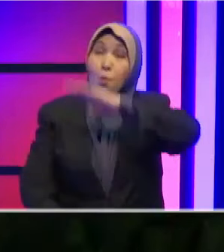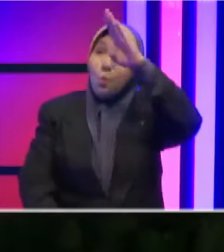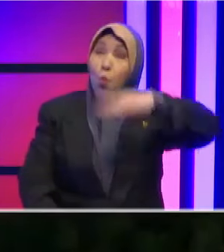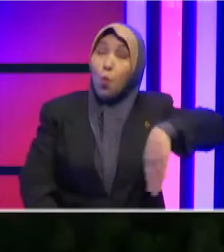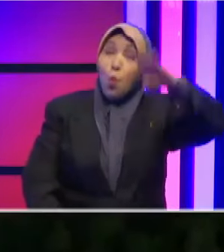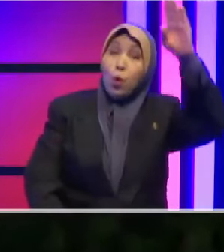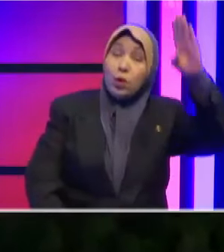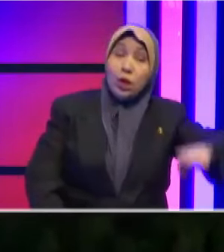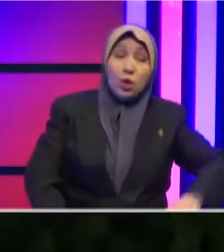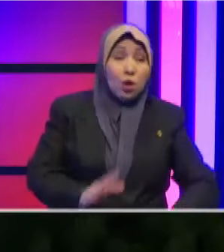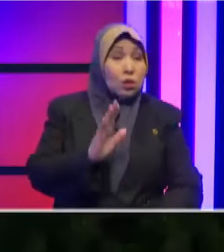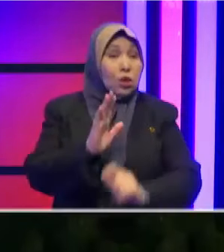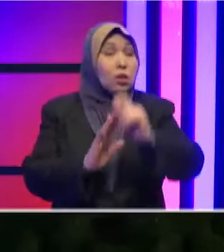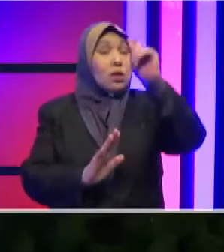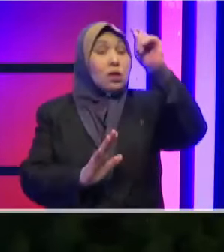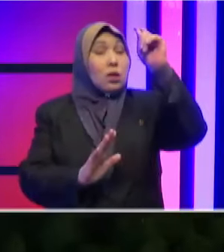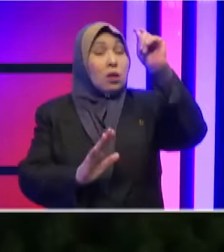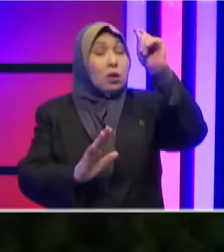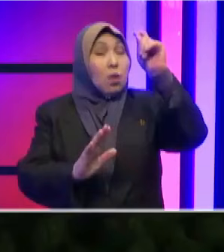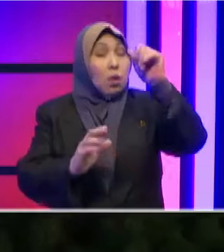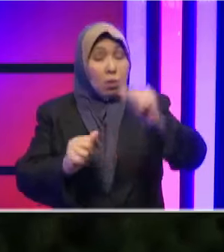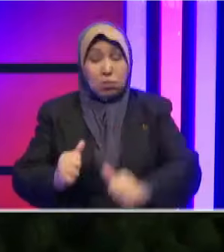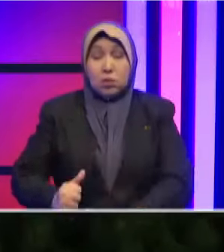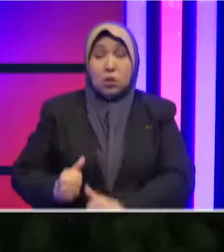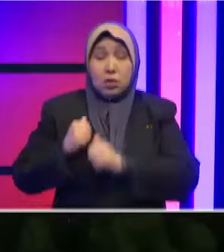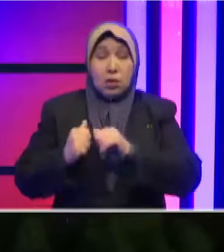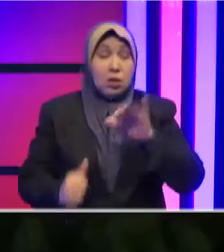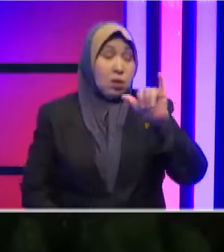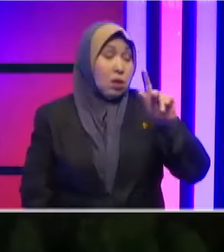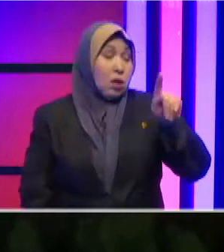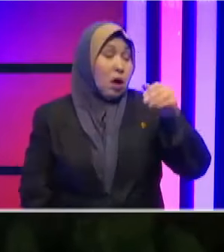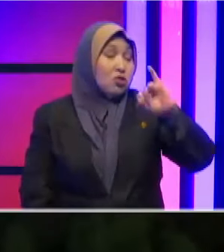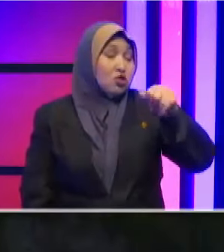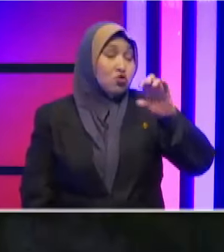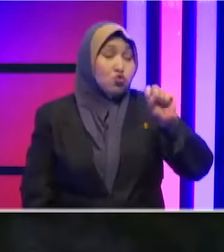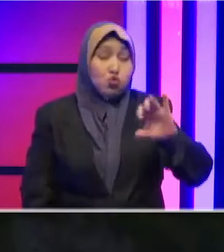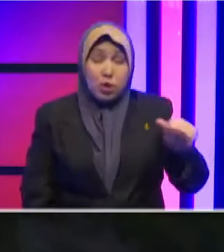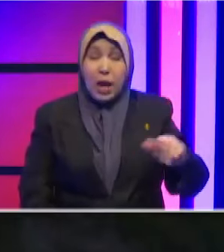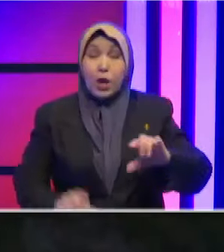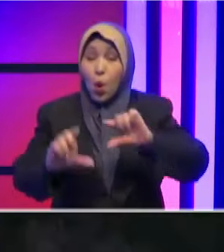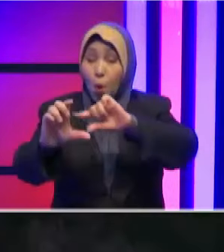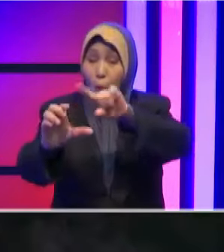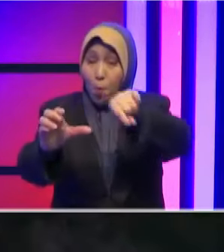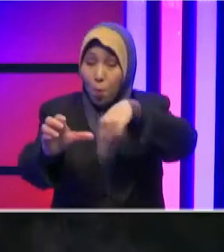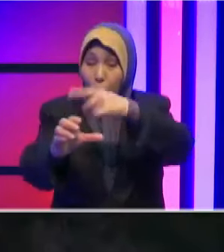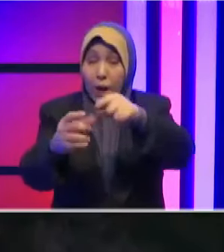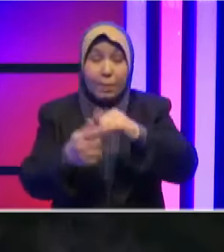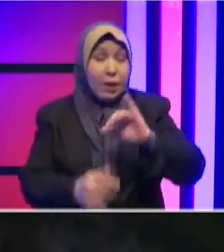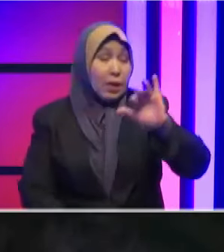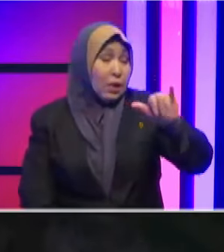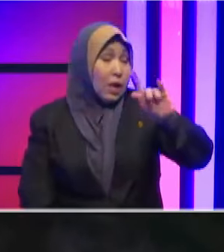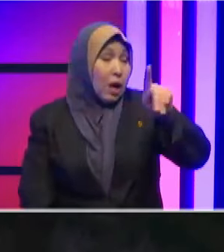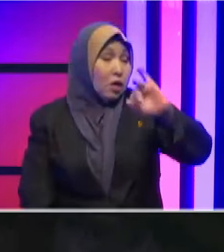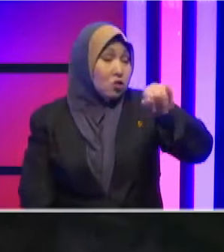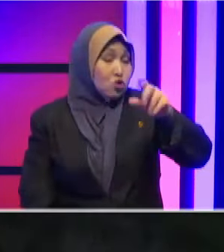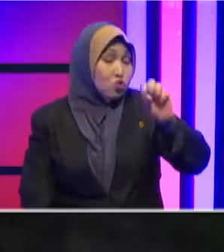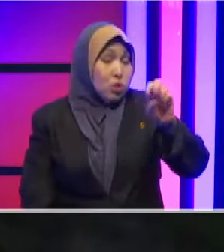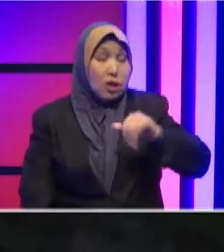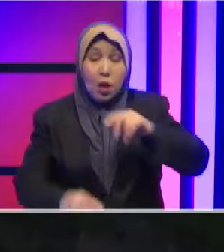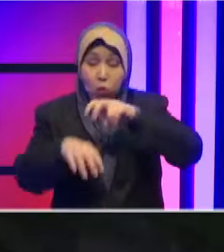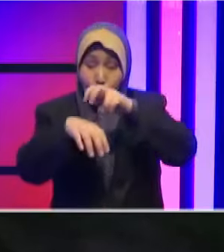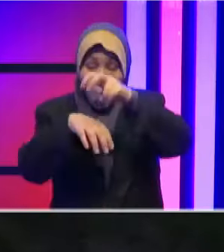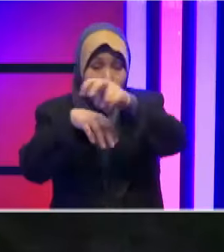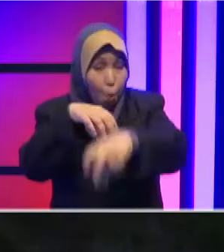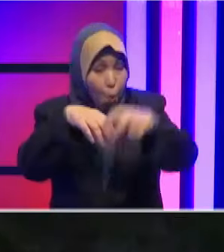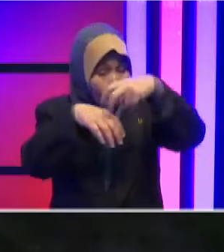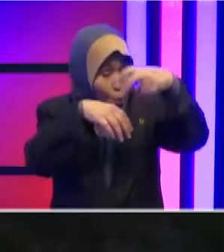sangat tinggi jadi tentro Yakjuj Makjuj ataupun kumpulan kaum daripada ya'juj-ma'juj mereka turun